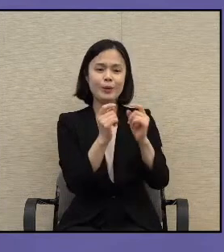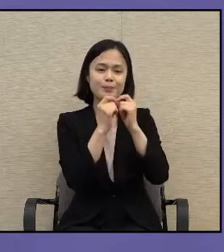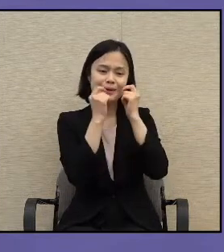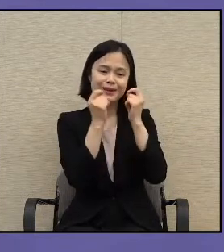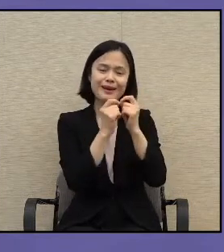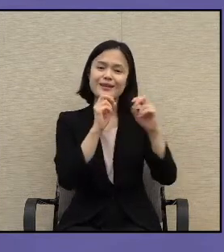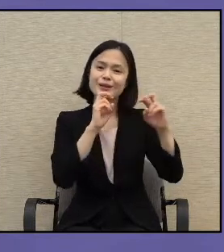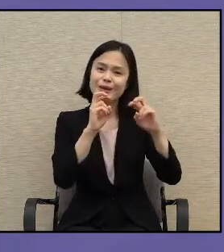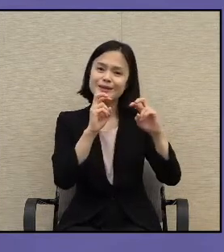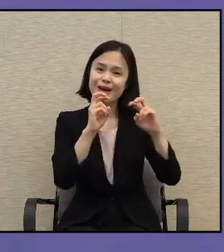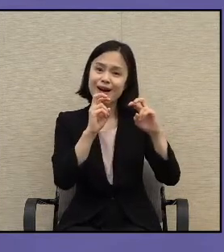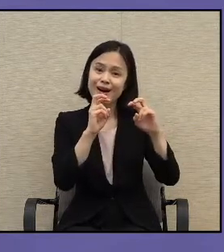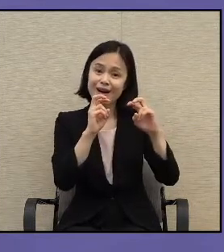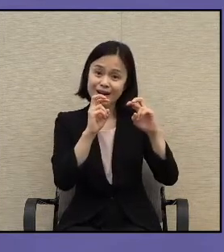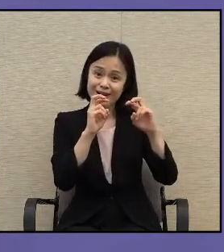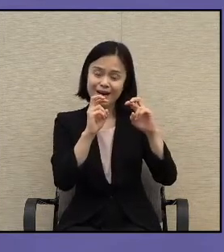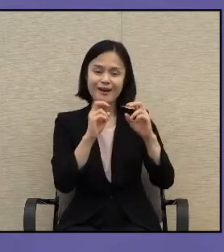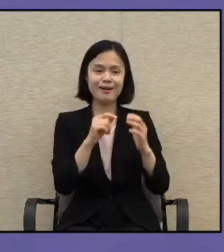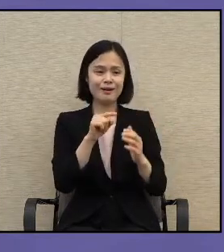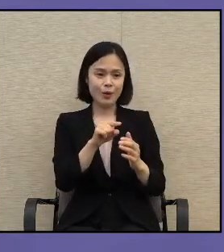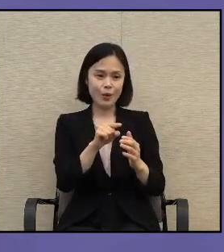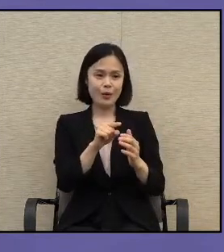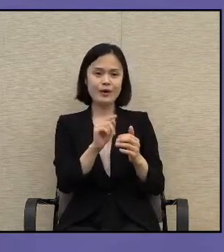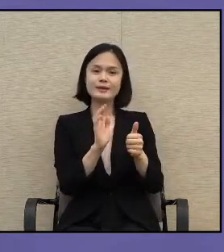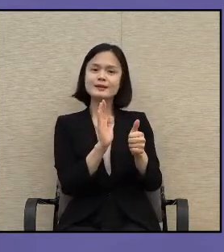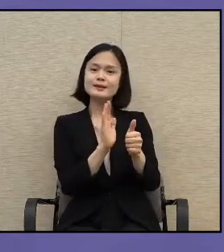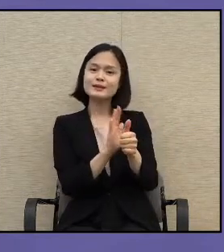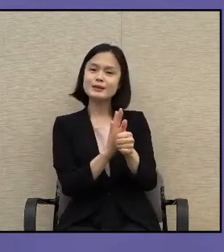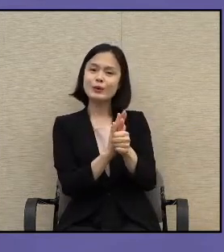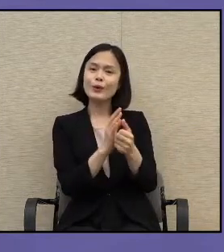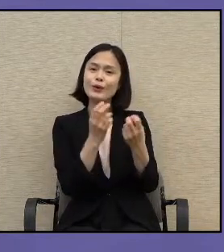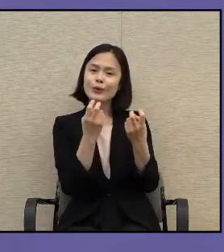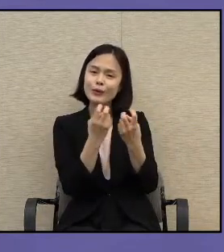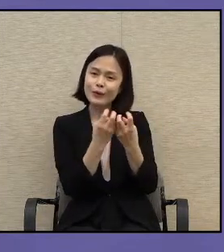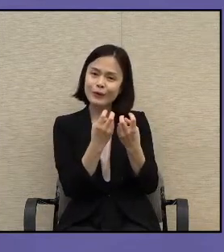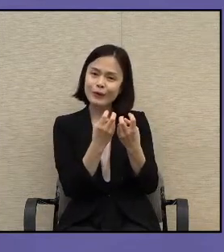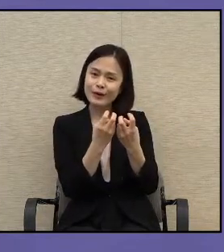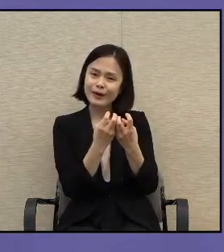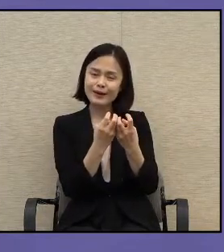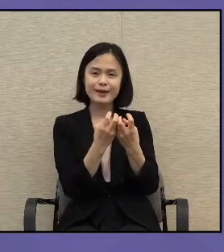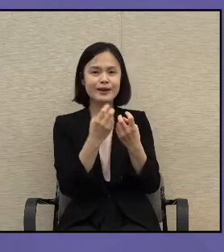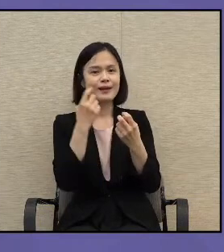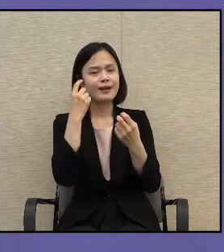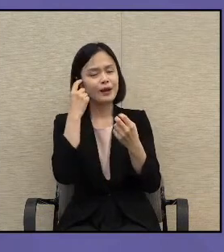어쩌면은 저희가 이렇게 상당히 저희 스스로 혹은